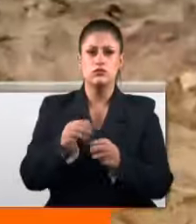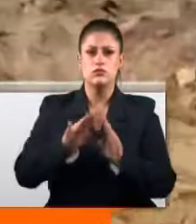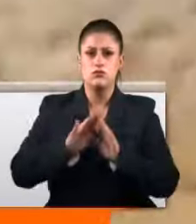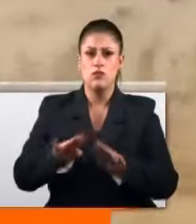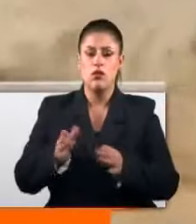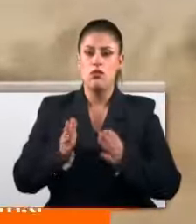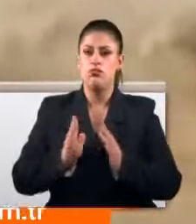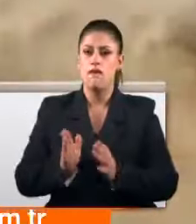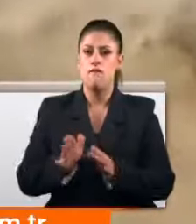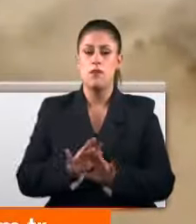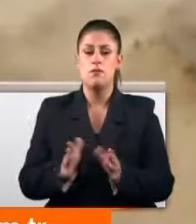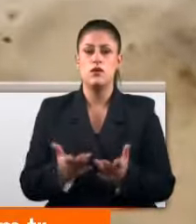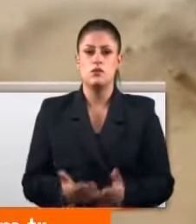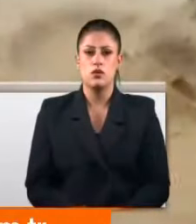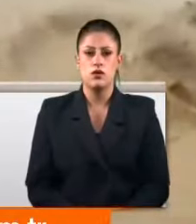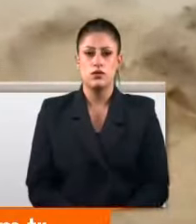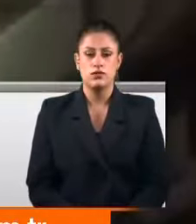vermiyor.